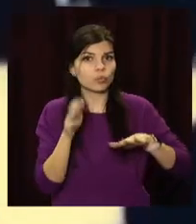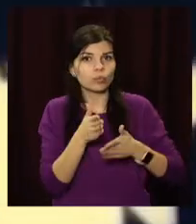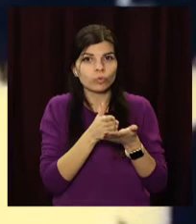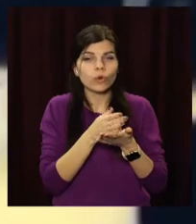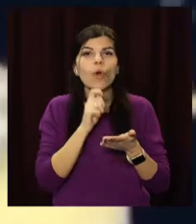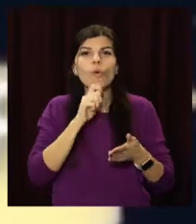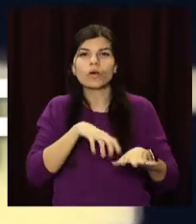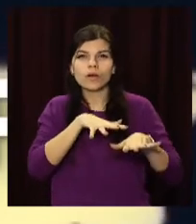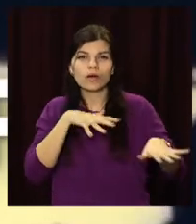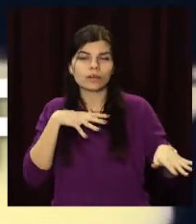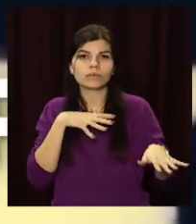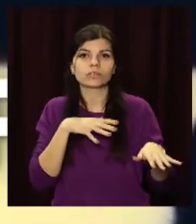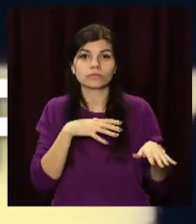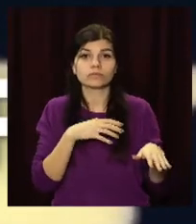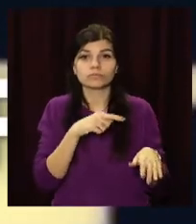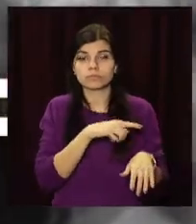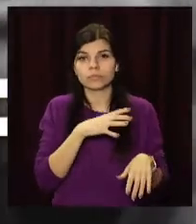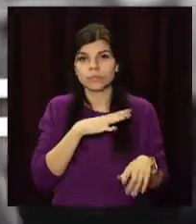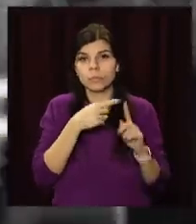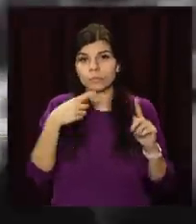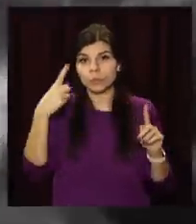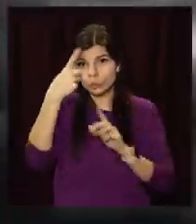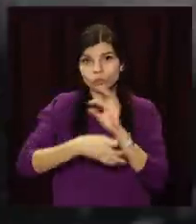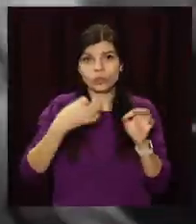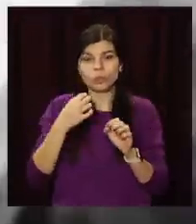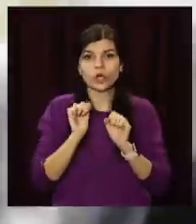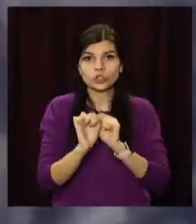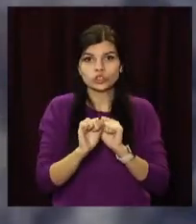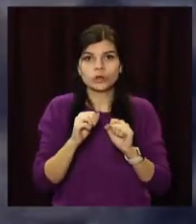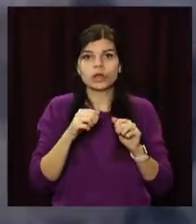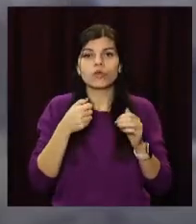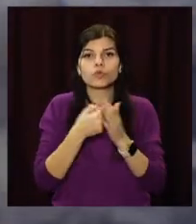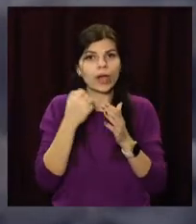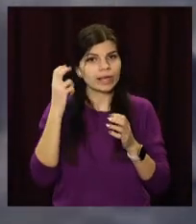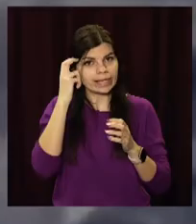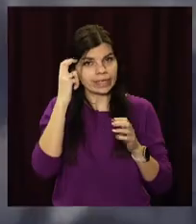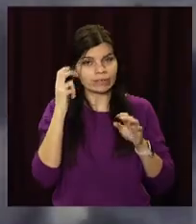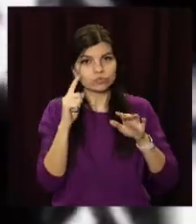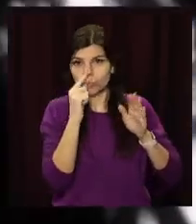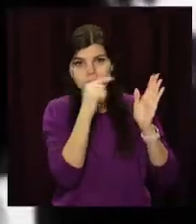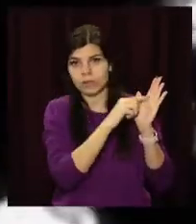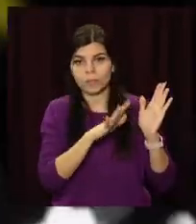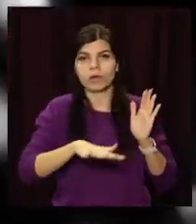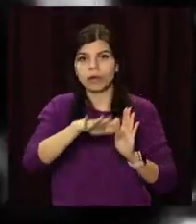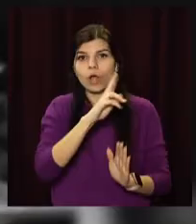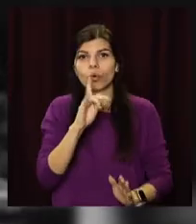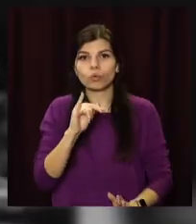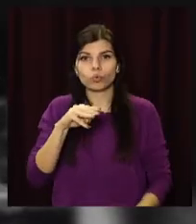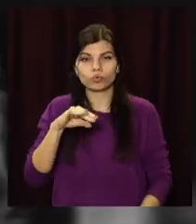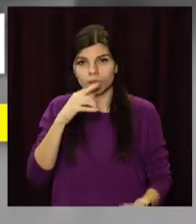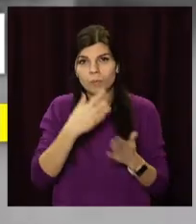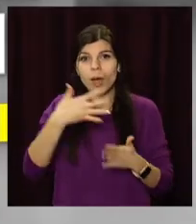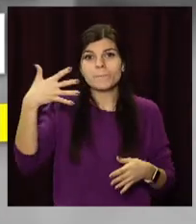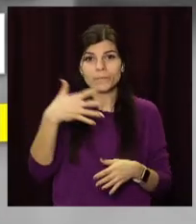боку Української Народної Республіки протягом доби захищали підступи до Києва на залізничній станції Крути від 5-тисячного